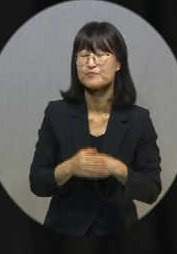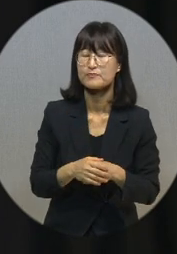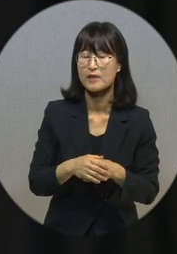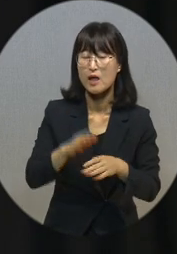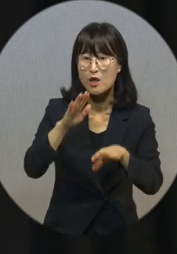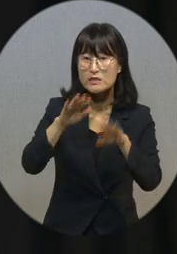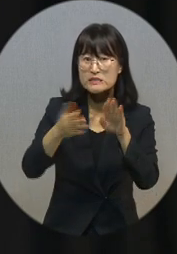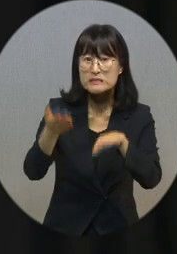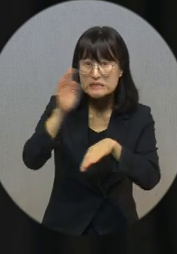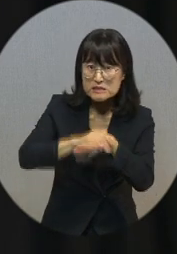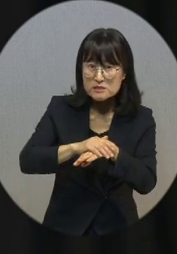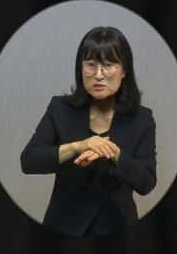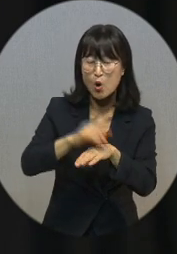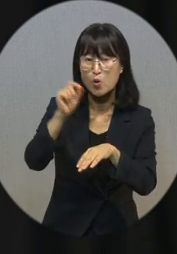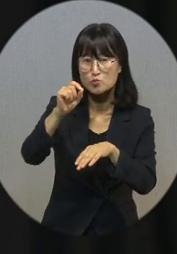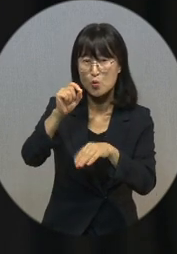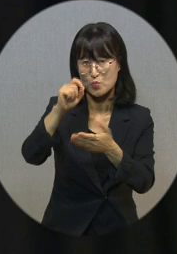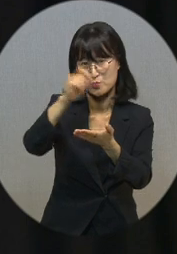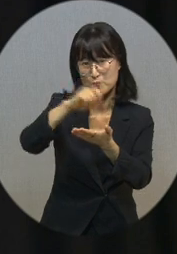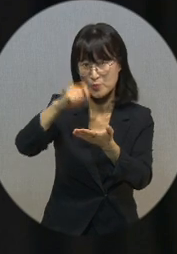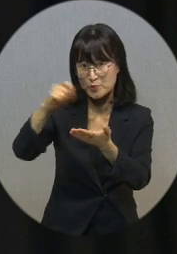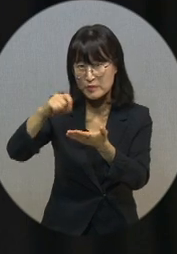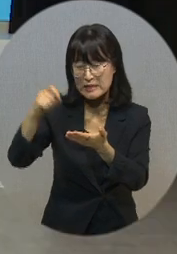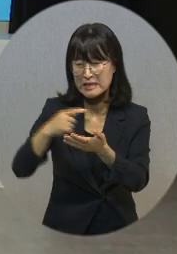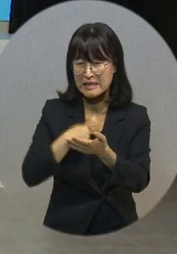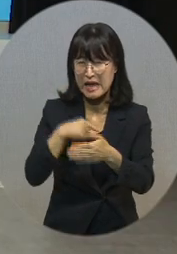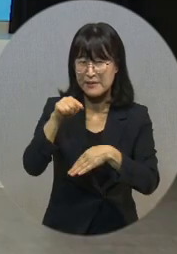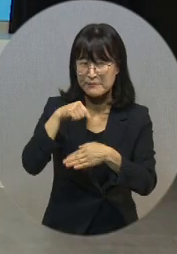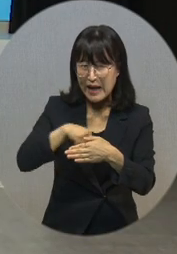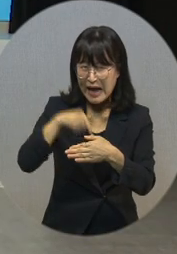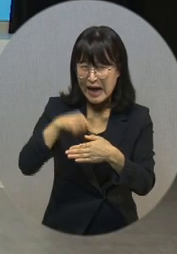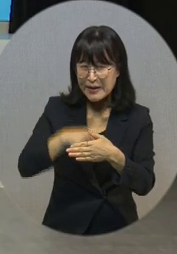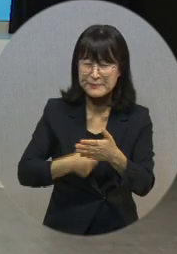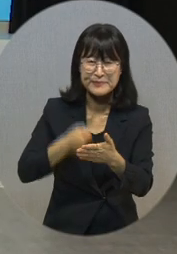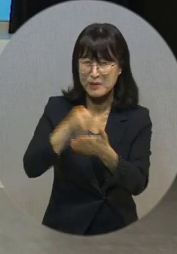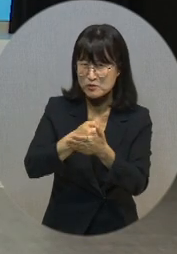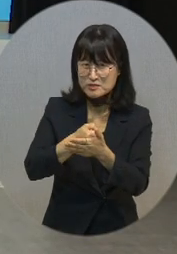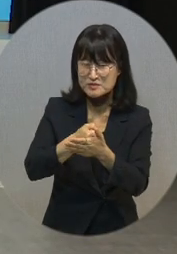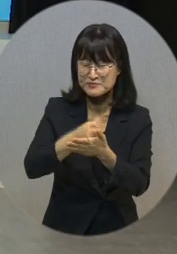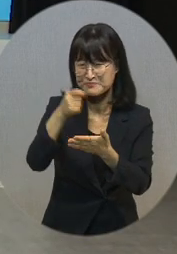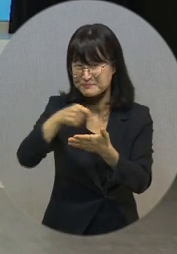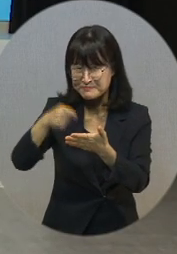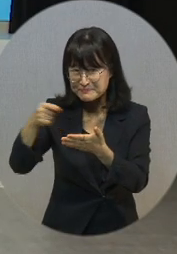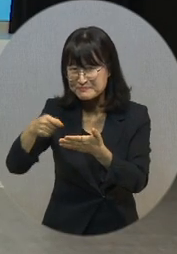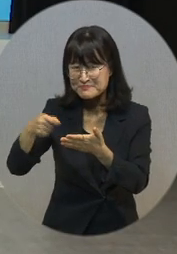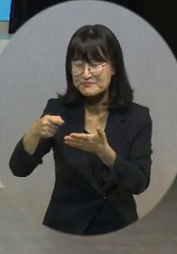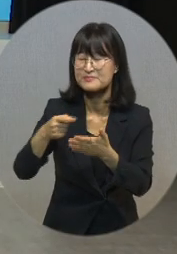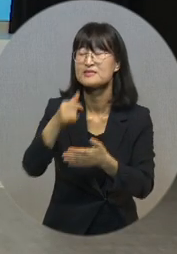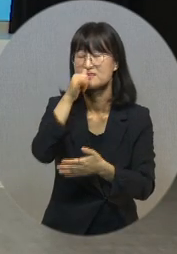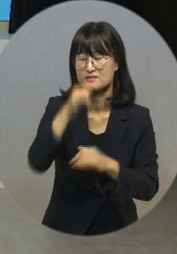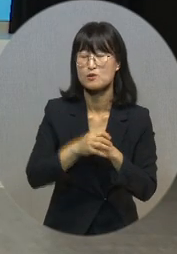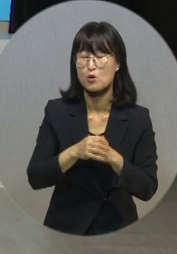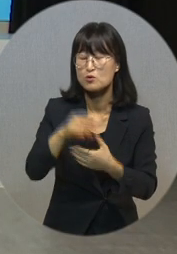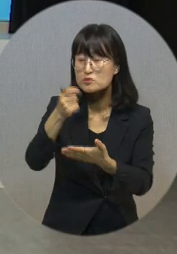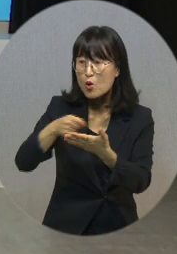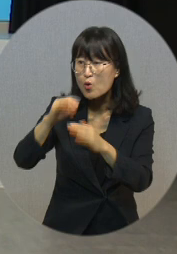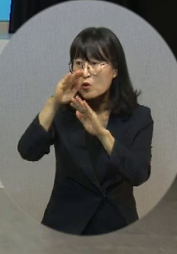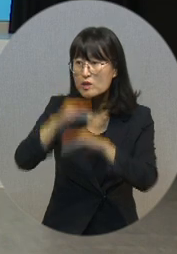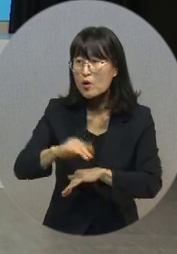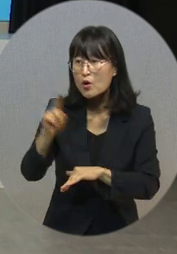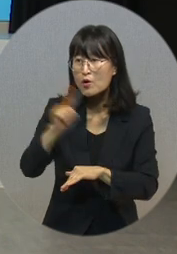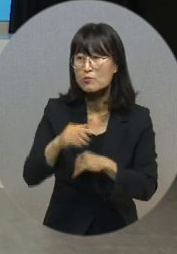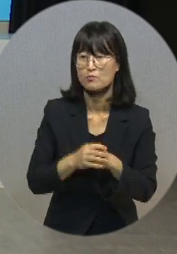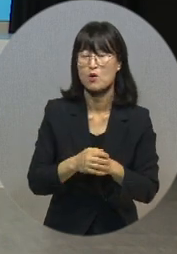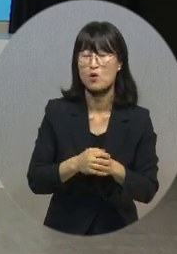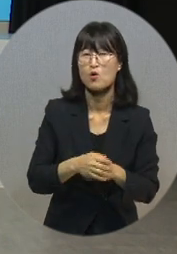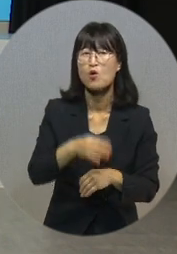손글씨로 네. 네, 다짐 문구를 적는 부분이 있었습니다. 아, 그래요? 문구 제가, 중에 그러면 생각나는 네, 거. 그래서 제가 적었던 네. 문구가 네.